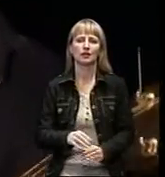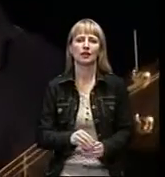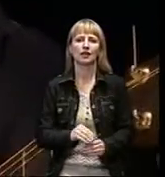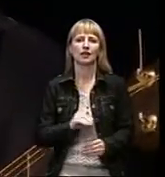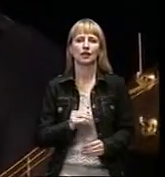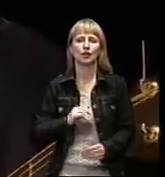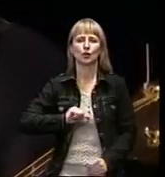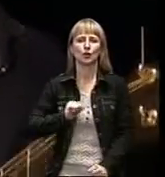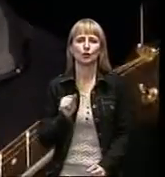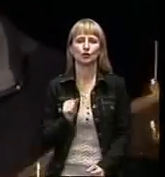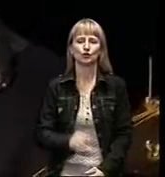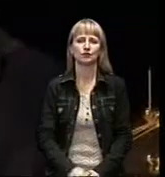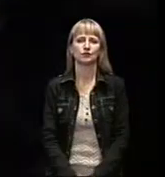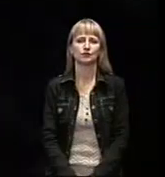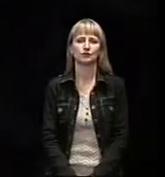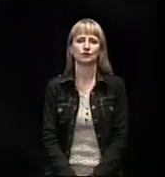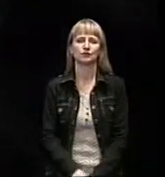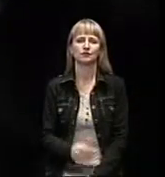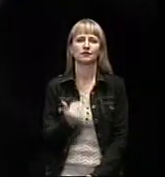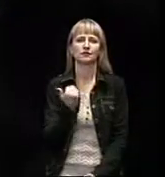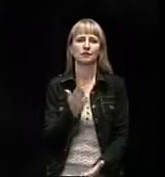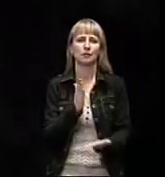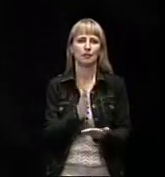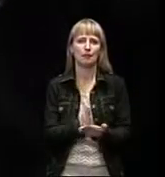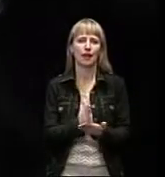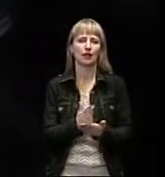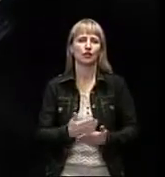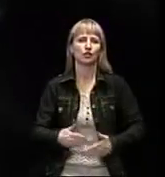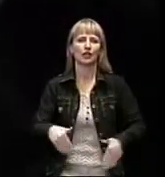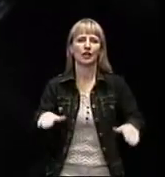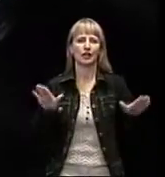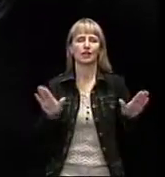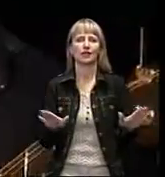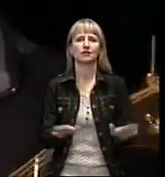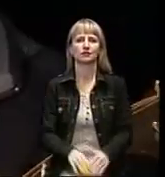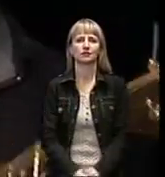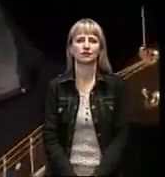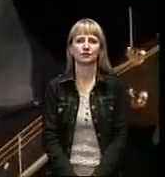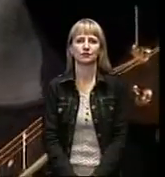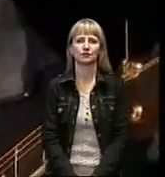Друже, ти маєш крила,